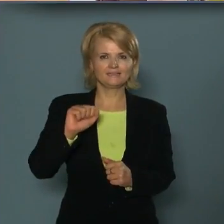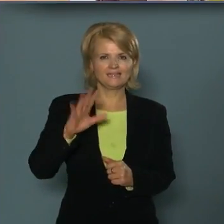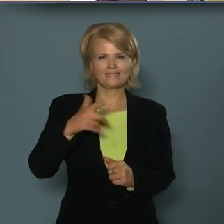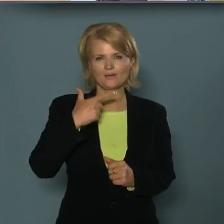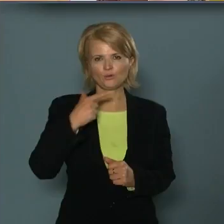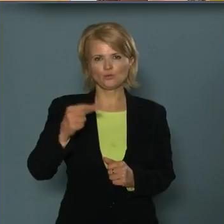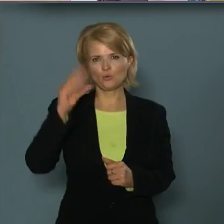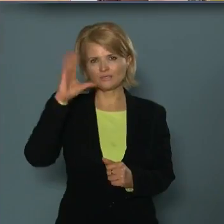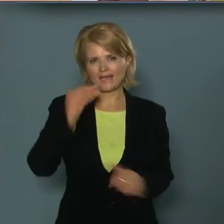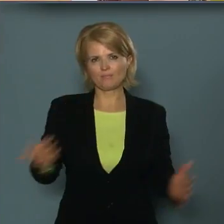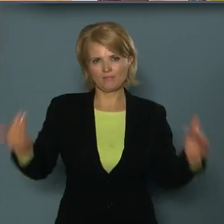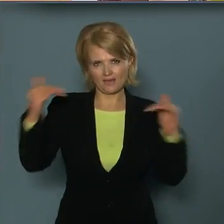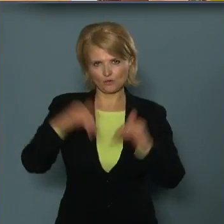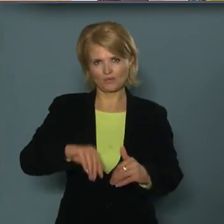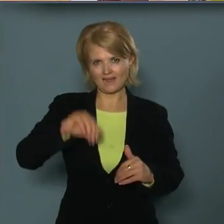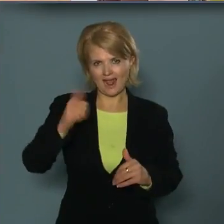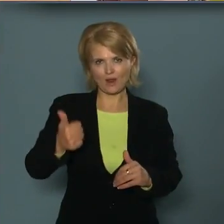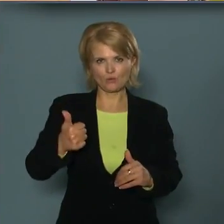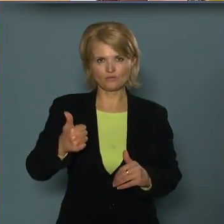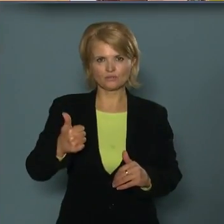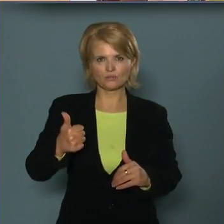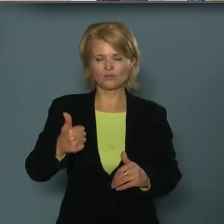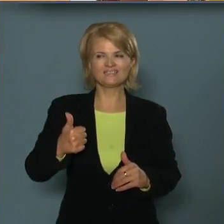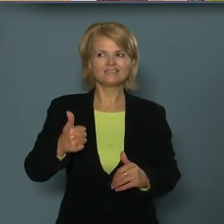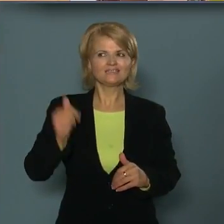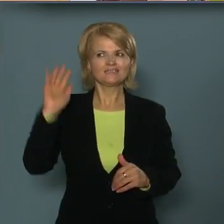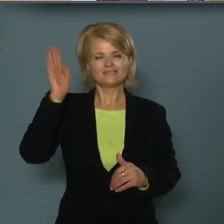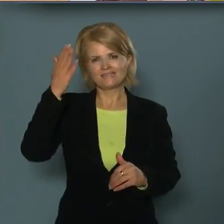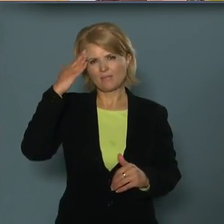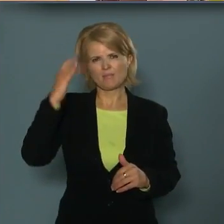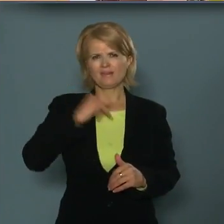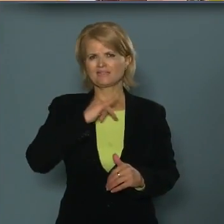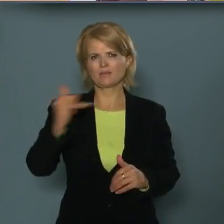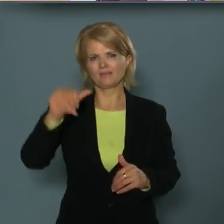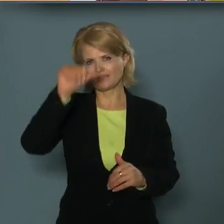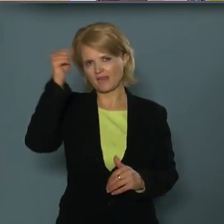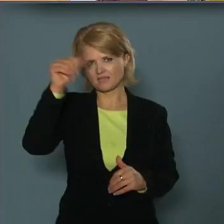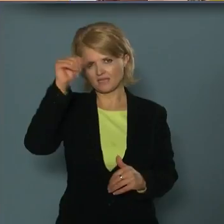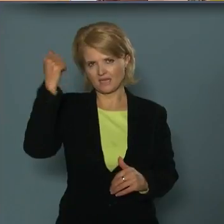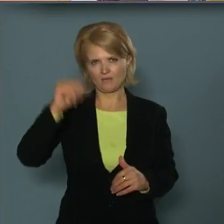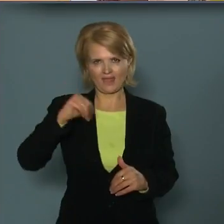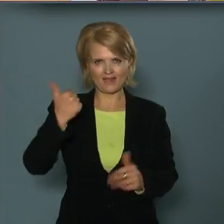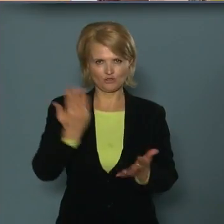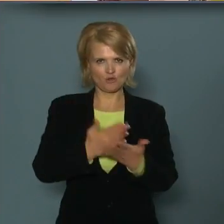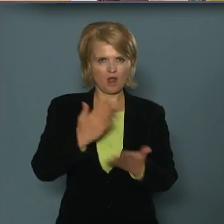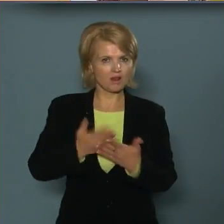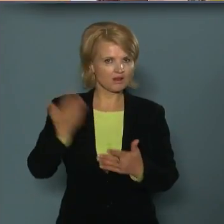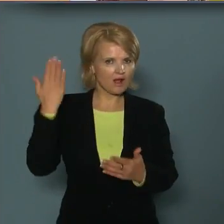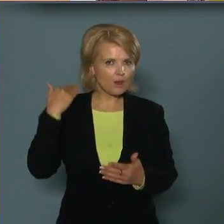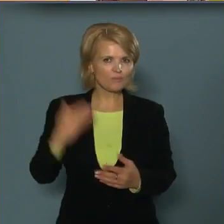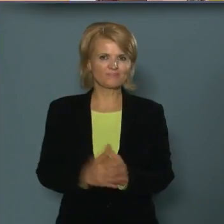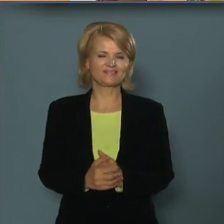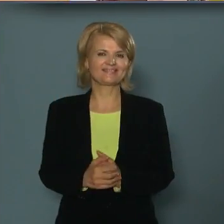15-20-an lehettünk legelőször. Már nem tudom felidézni mindenkit, akik itt voltak.